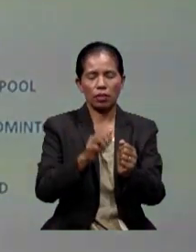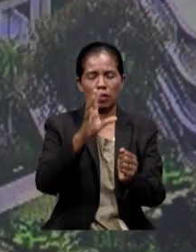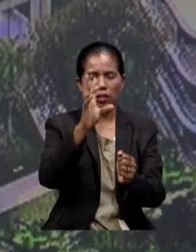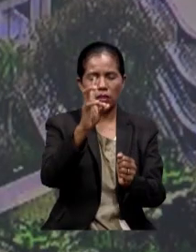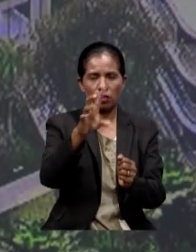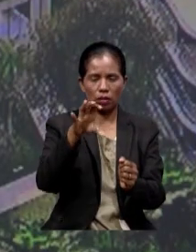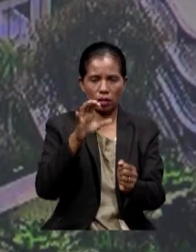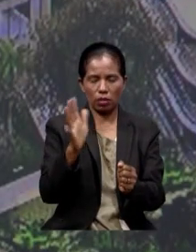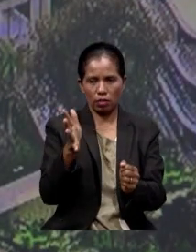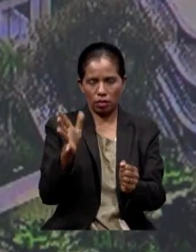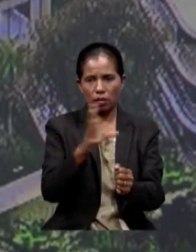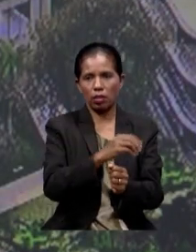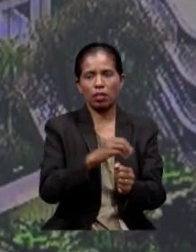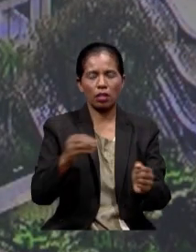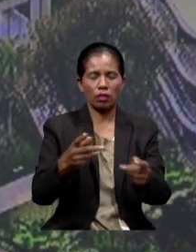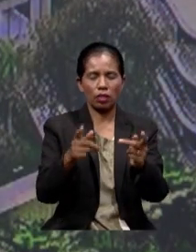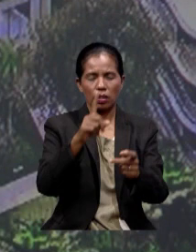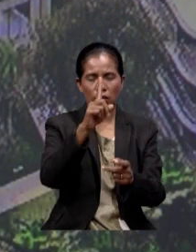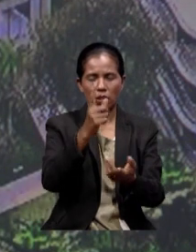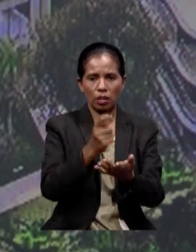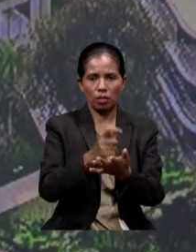nulu no postu trabalho reunida atus tolu